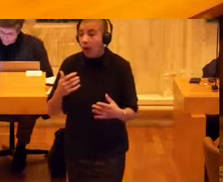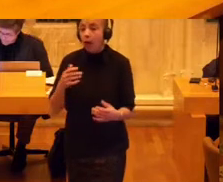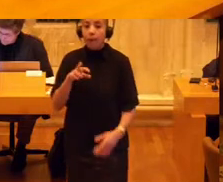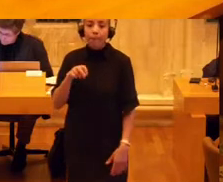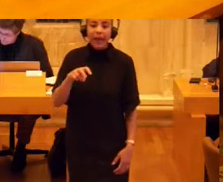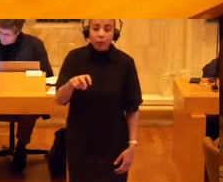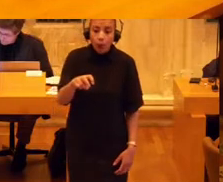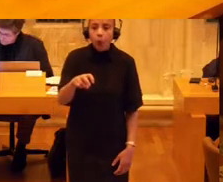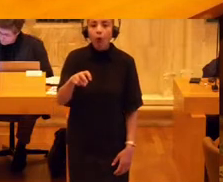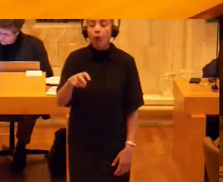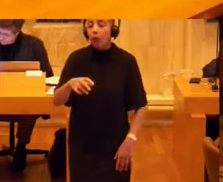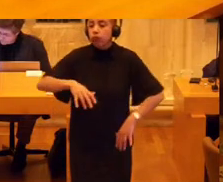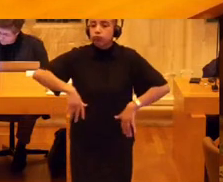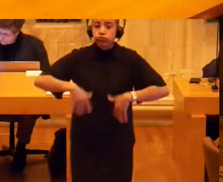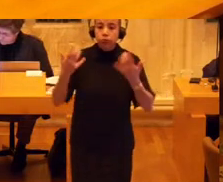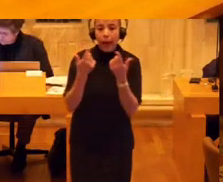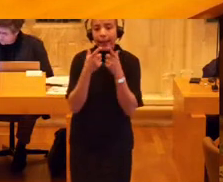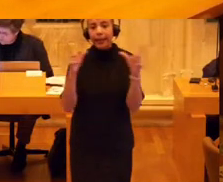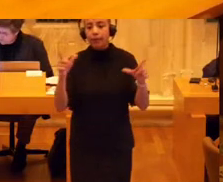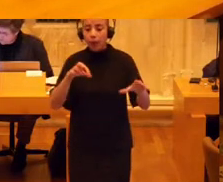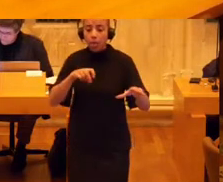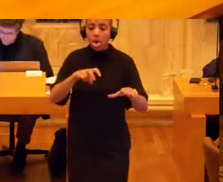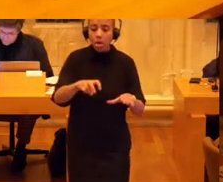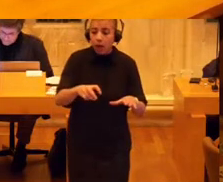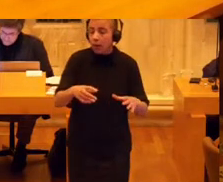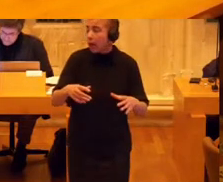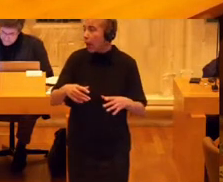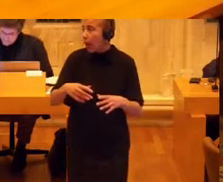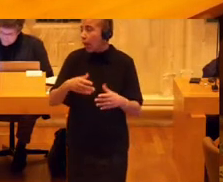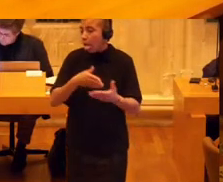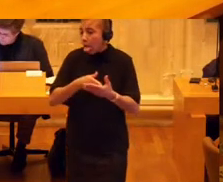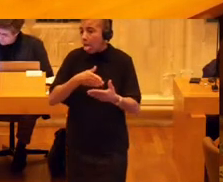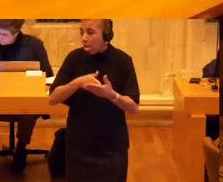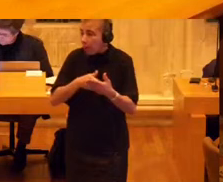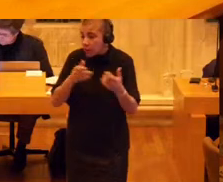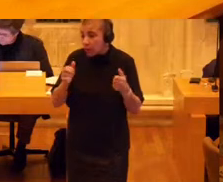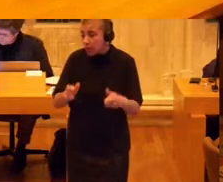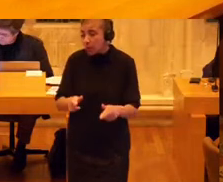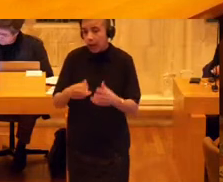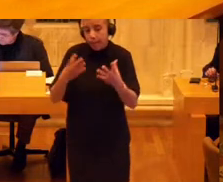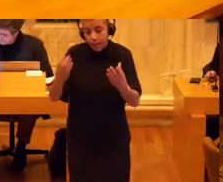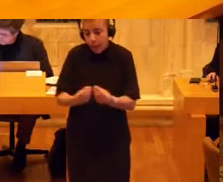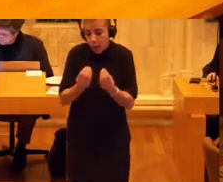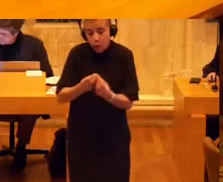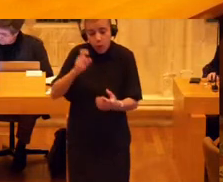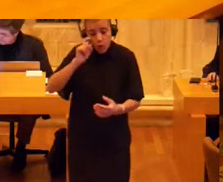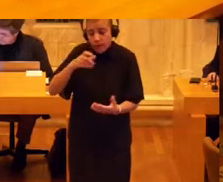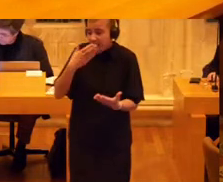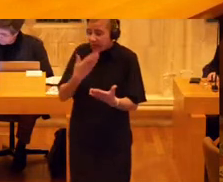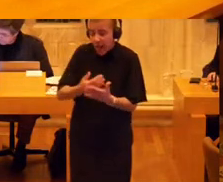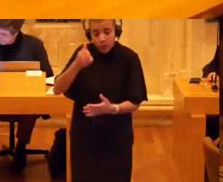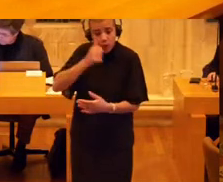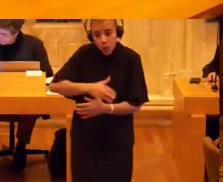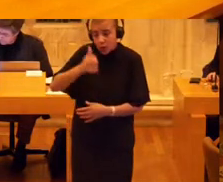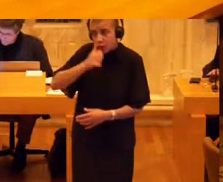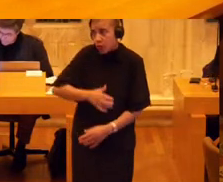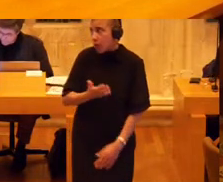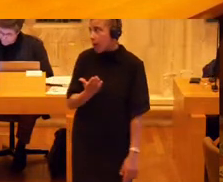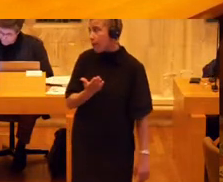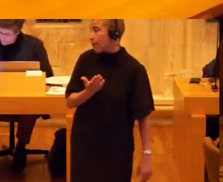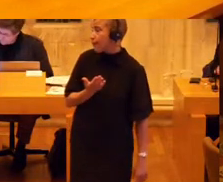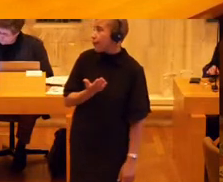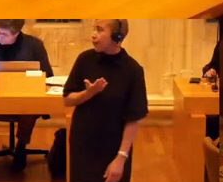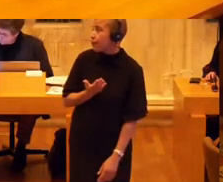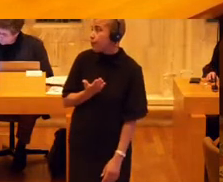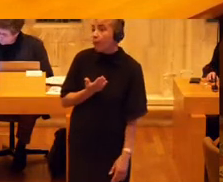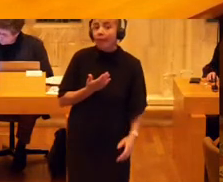où, c'est pareil. Voilà. Et c'est malheureusement ce qu'on constate un peu chaque jour. C'est-à-dire qu'à vouloir s'évertuer en permanence, à prendre en